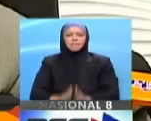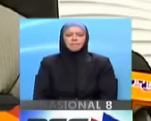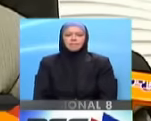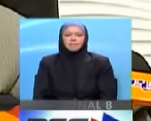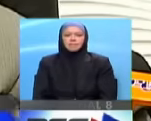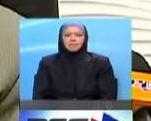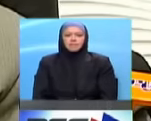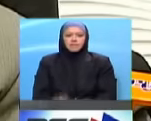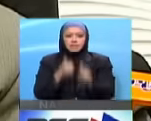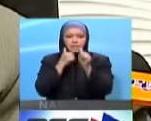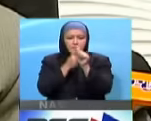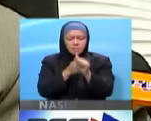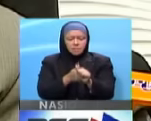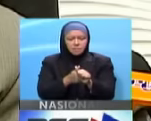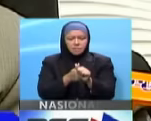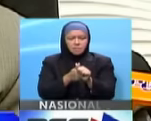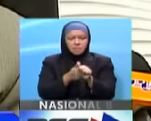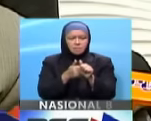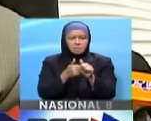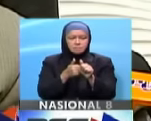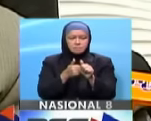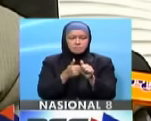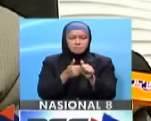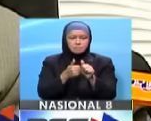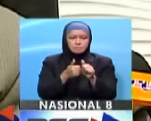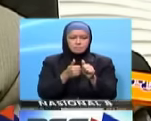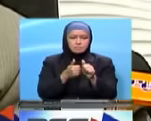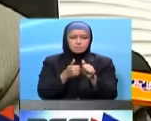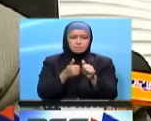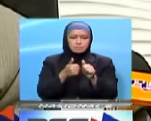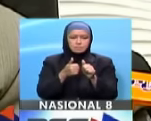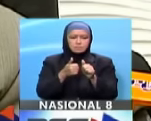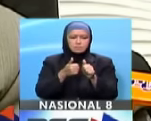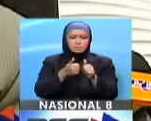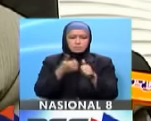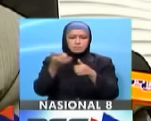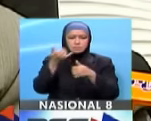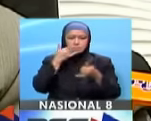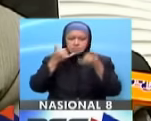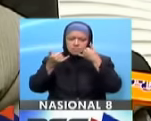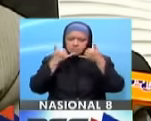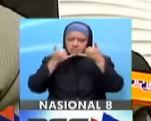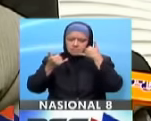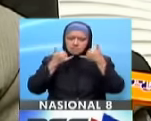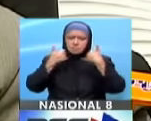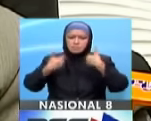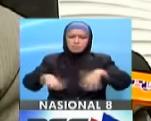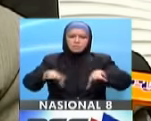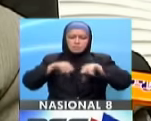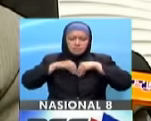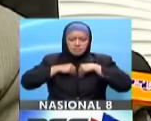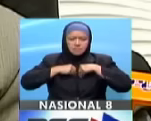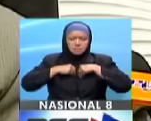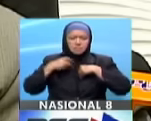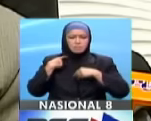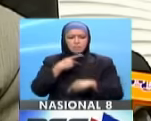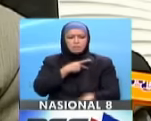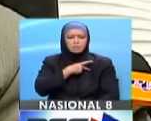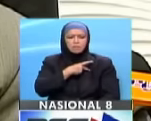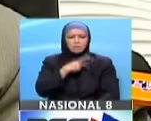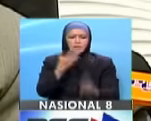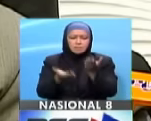Jadi berdasarkan kepada panggilan-panggilan yang telah kita terima, sebab itu kita telah memudah carakan, we